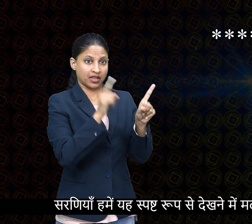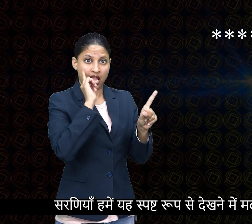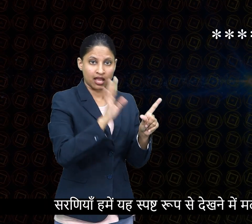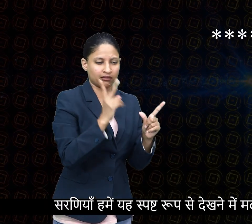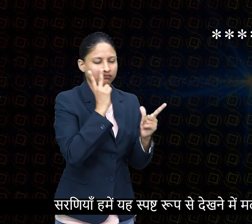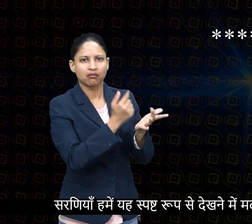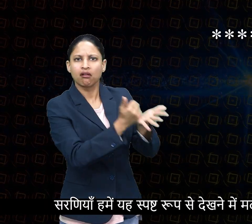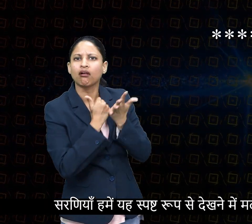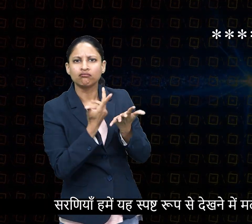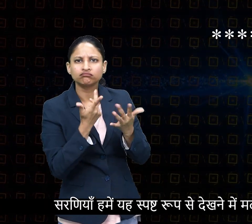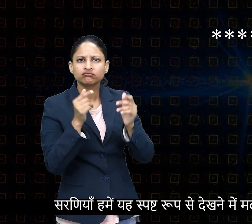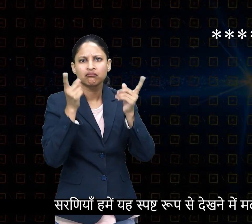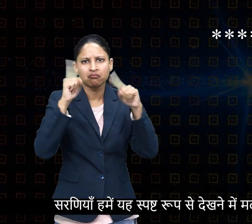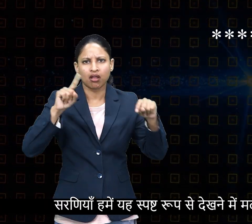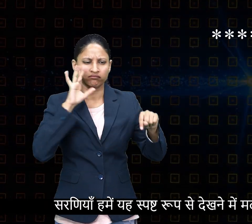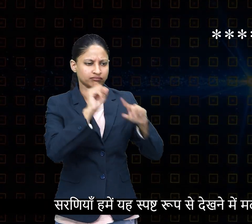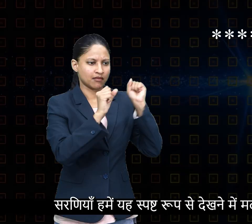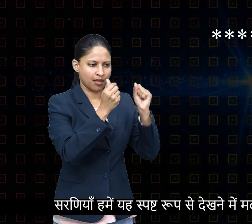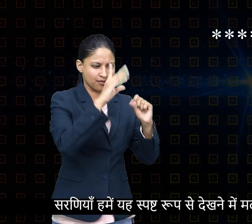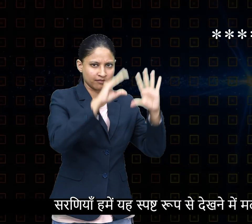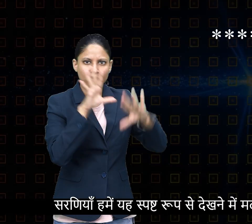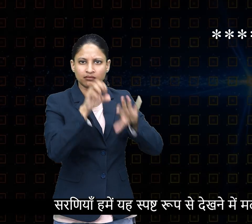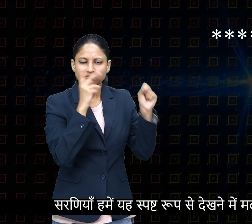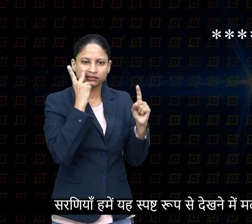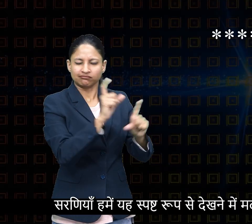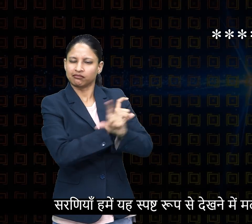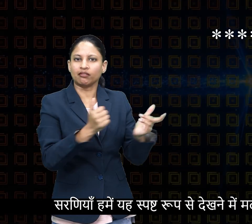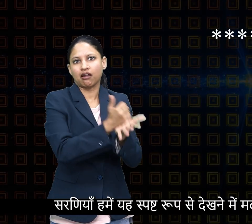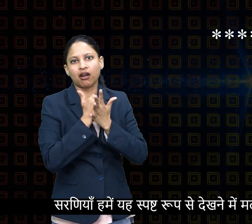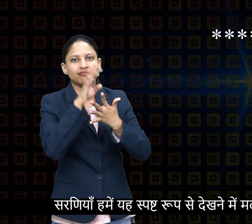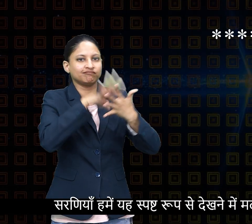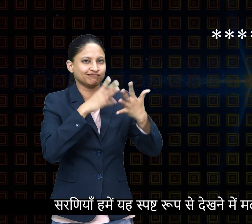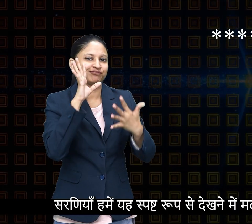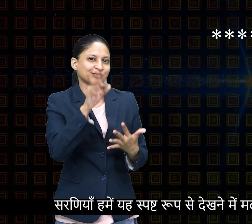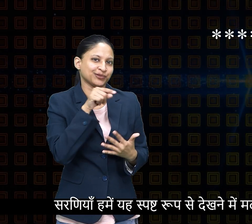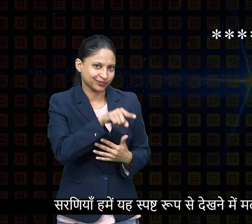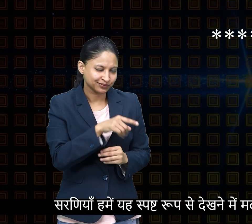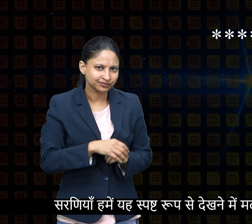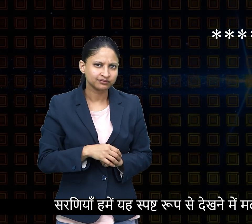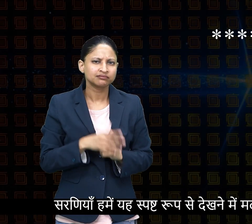सरणियां हमें ये स्पष्ट रूप से देखने में मदद करती है कि भाग कैसे काम करता है।